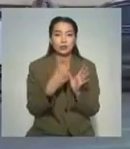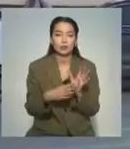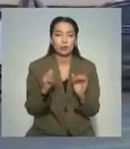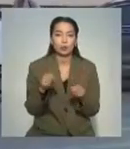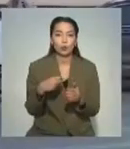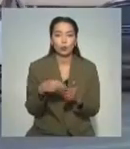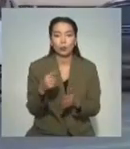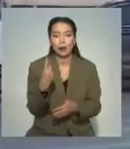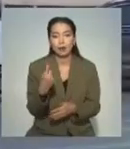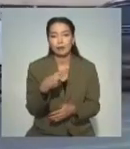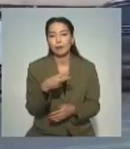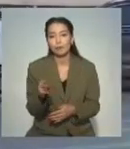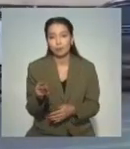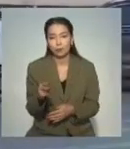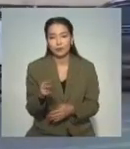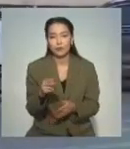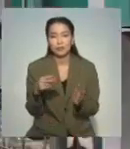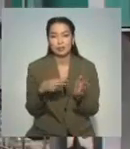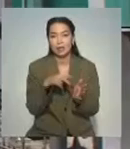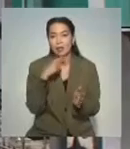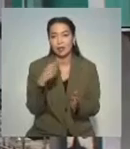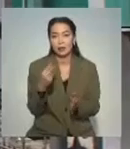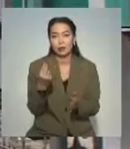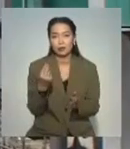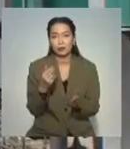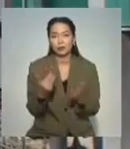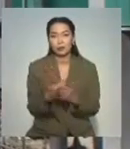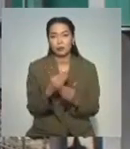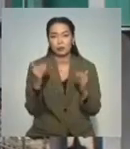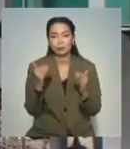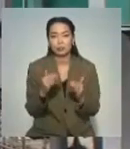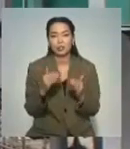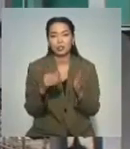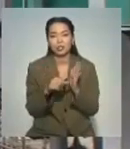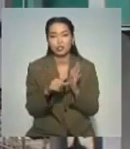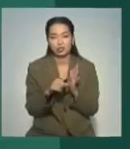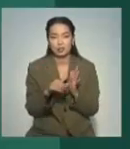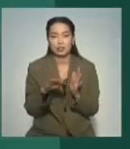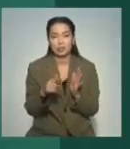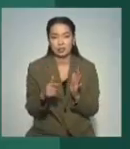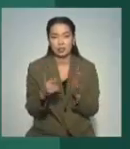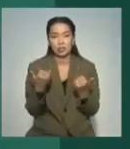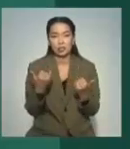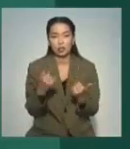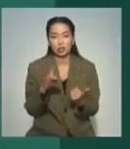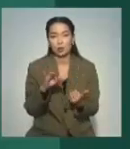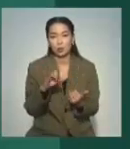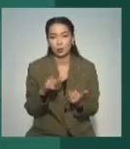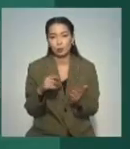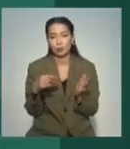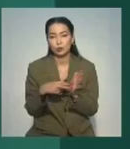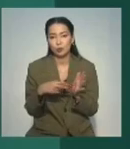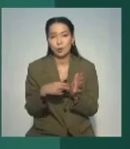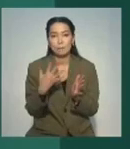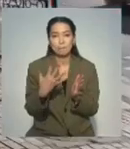490 можно купить 1 евро. Цена российской валюты, к слову, вновь опустилась ниже 6 тенге. Сейчас рубль